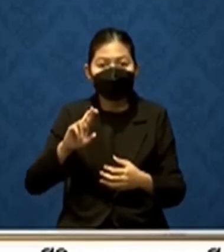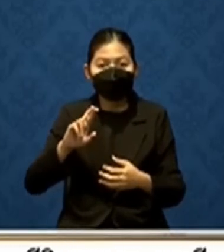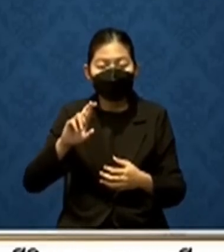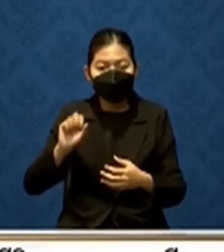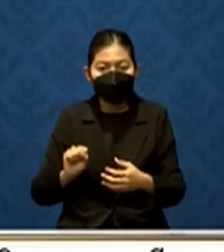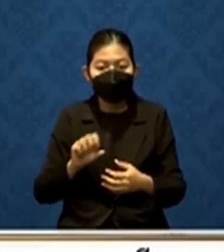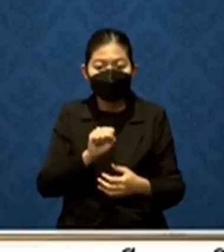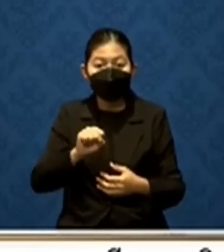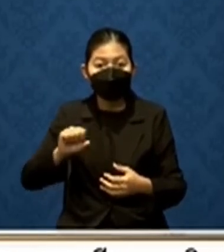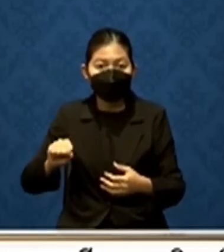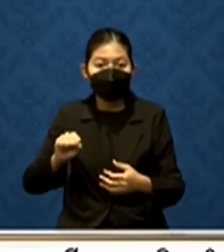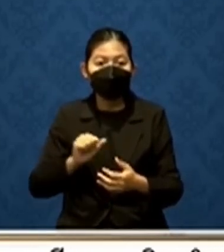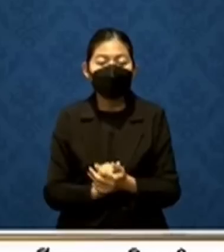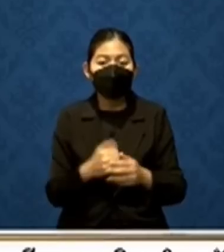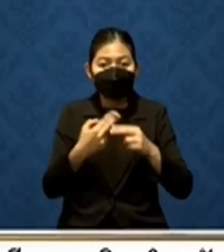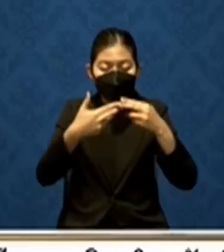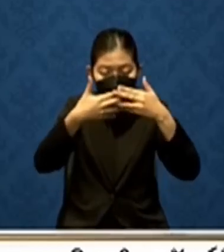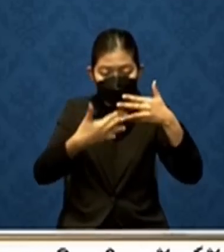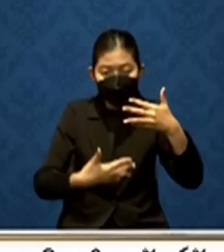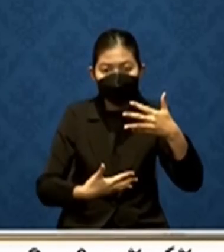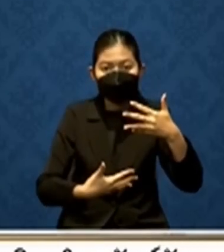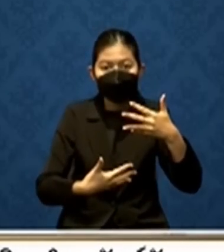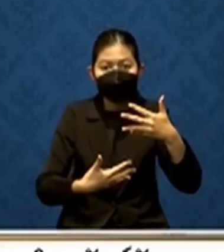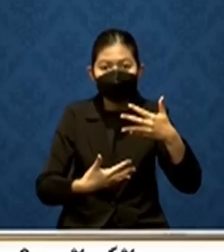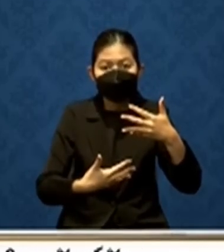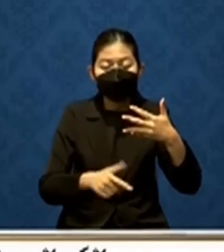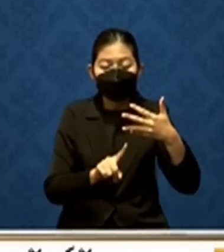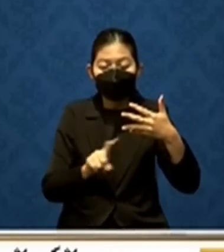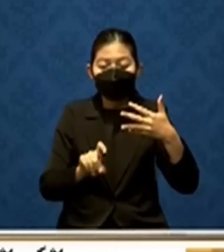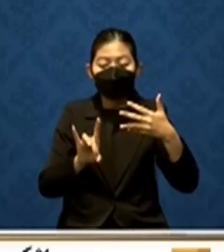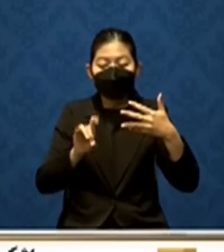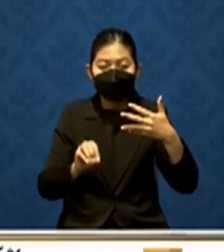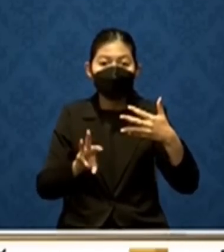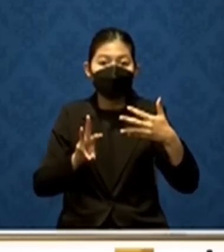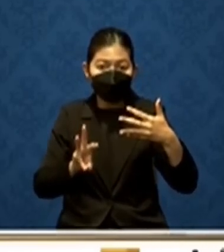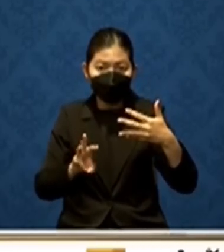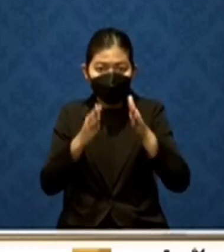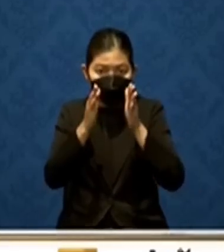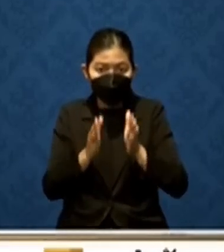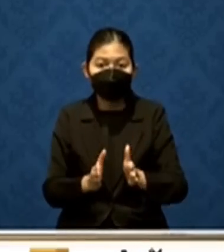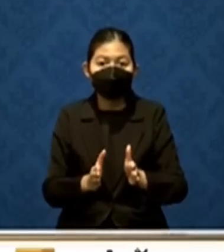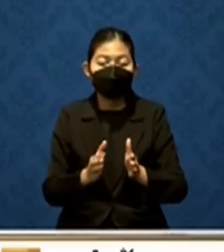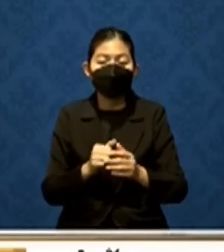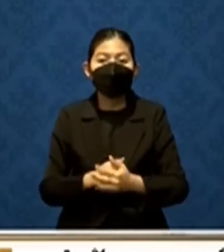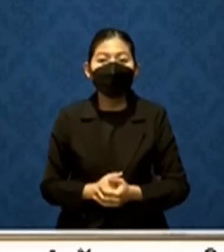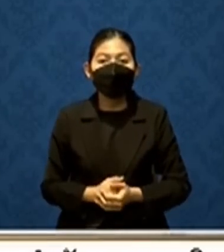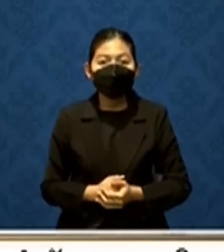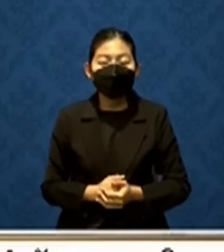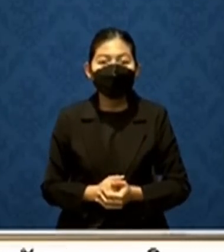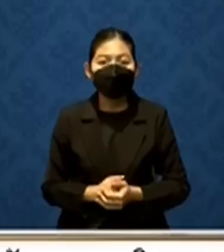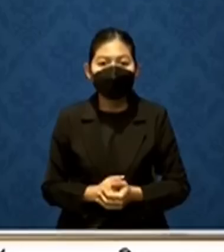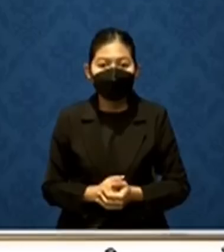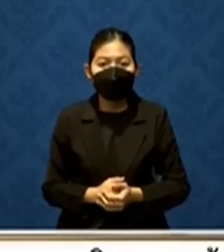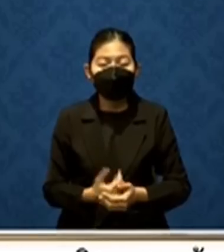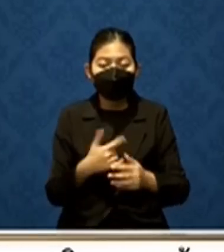มีรายนามท้ายมันอยากนี้จำนวนทั้งหมด 186รายชื่อซึ่งมีจำนวนไม่น้อย